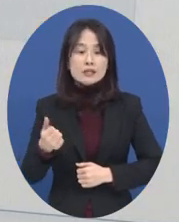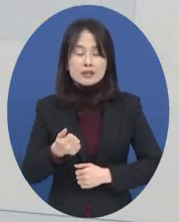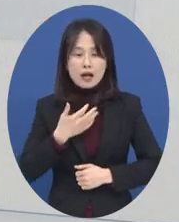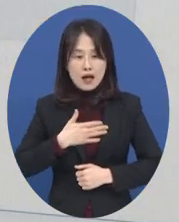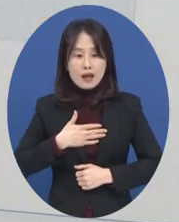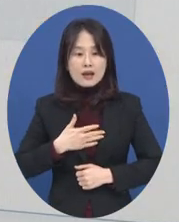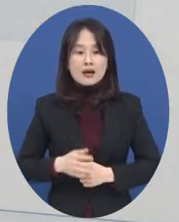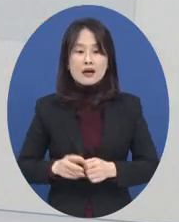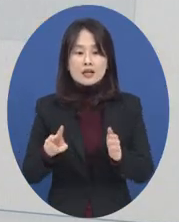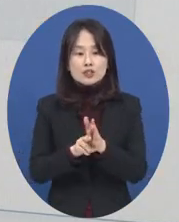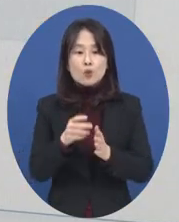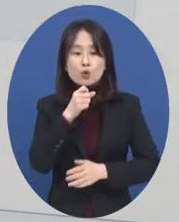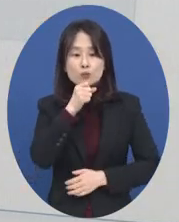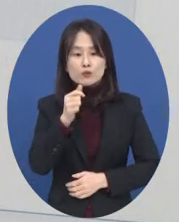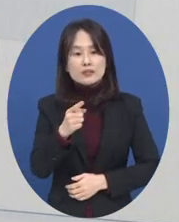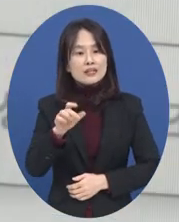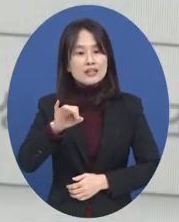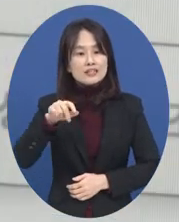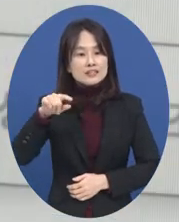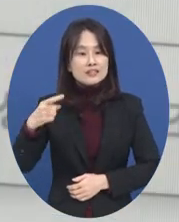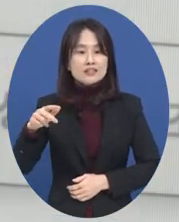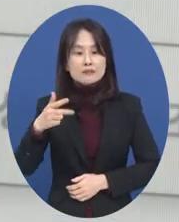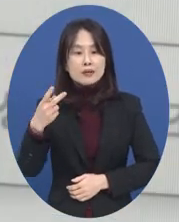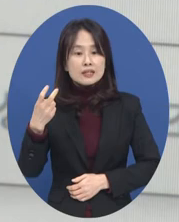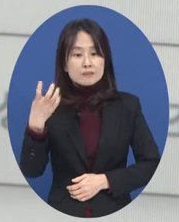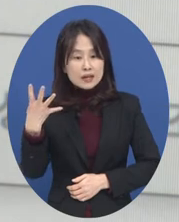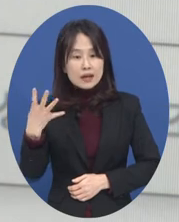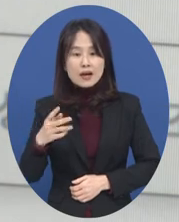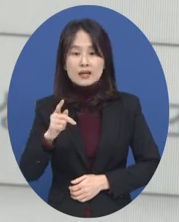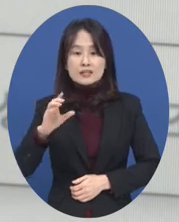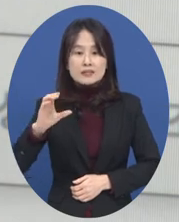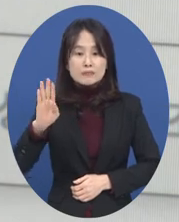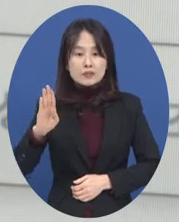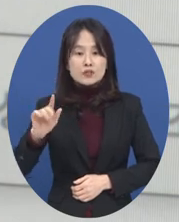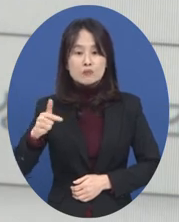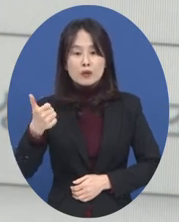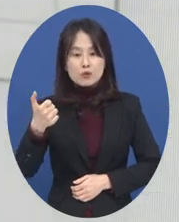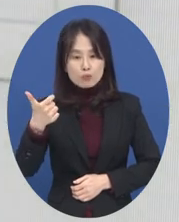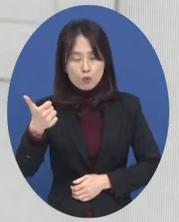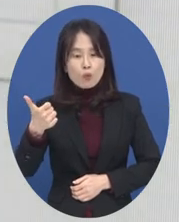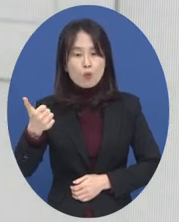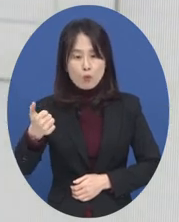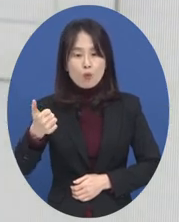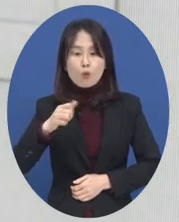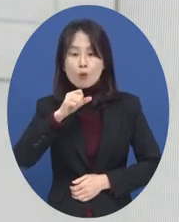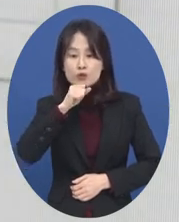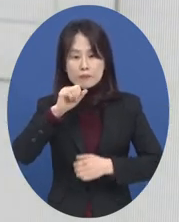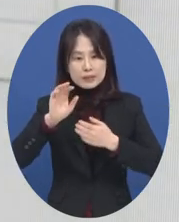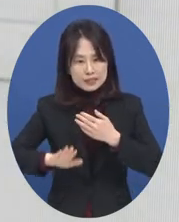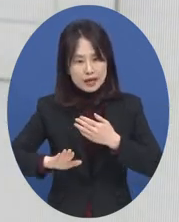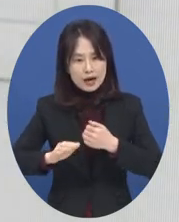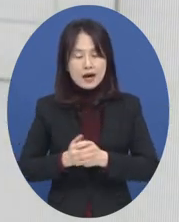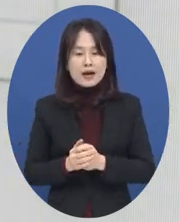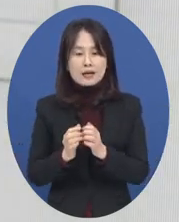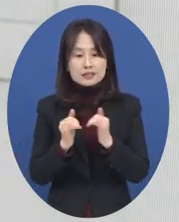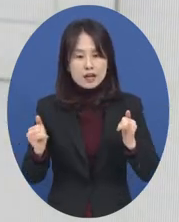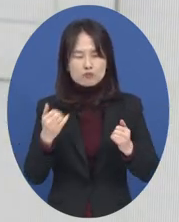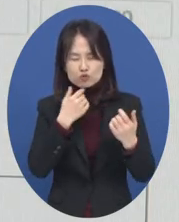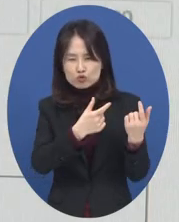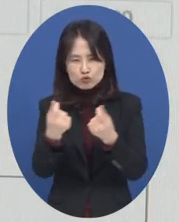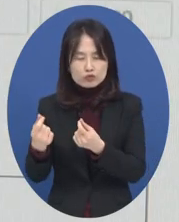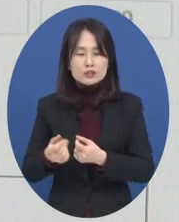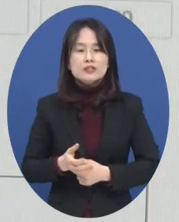있는데 신용점수 나이스 724, KCB 655점 이하 경기 도민은